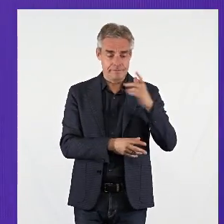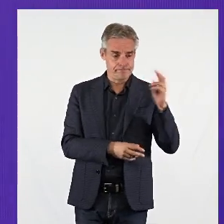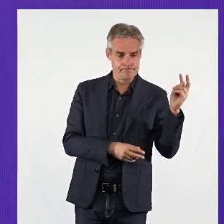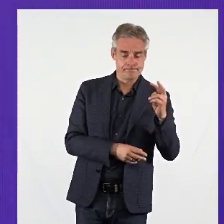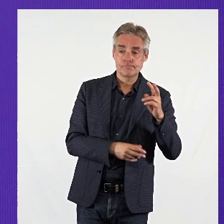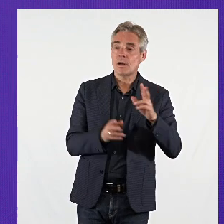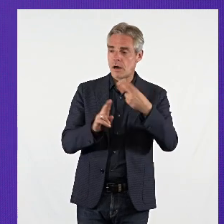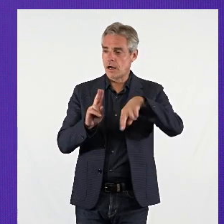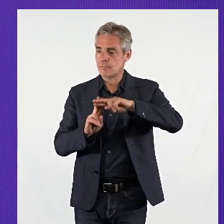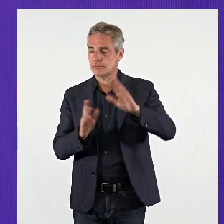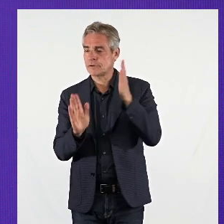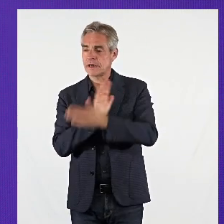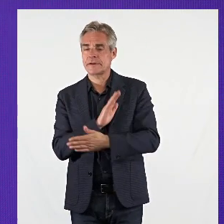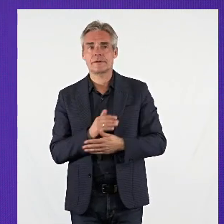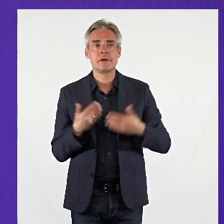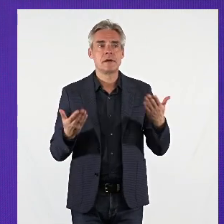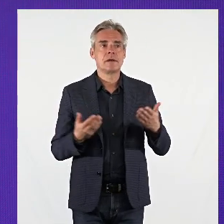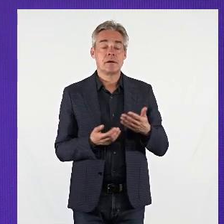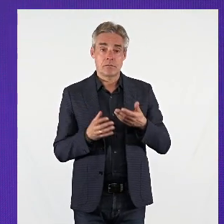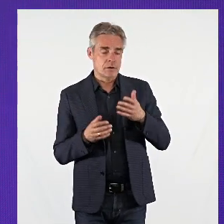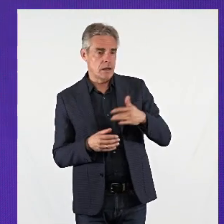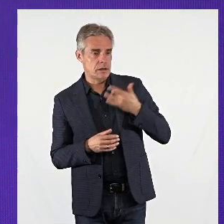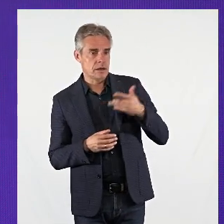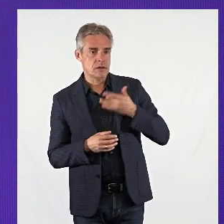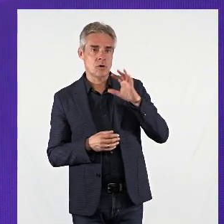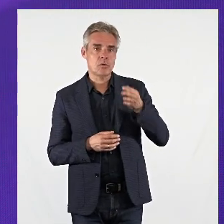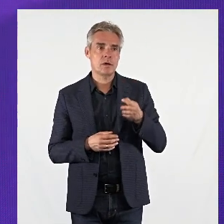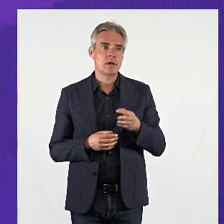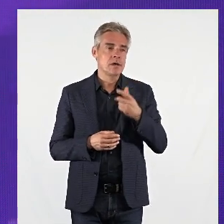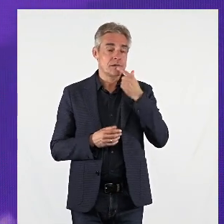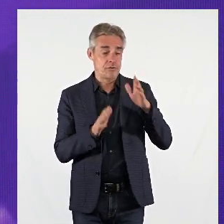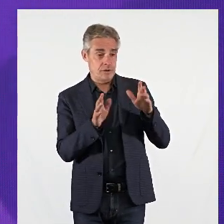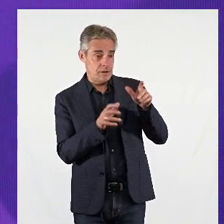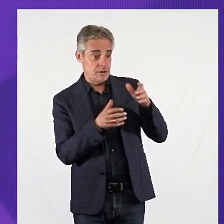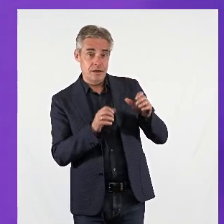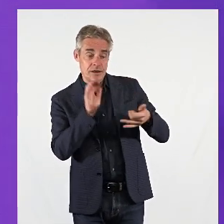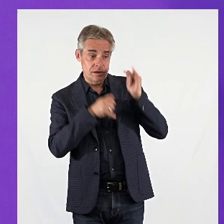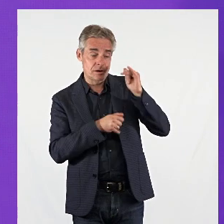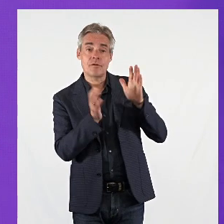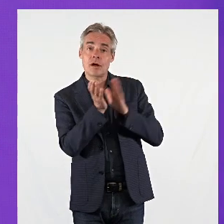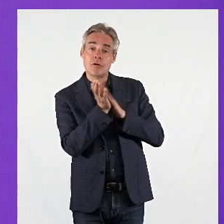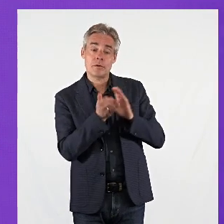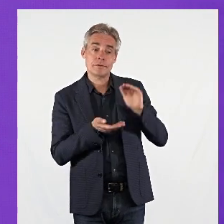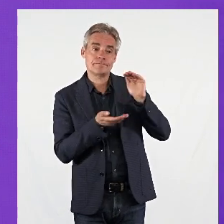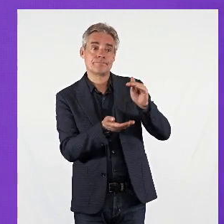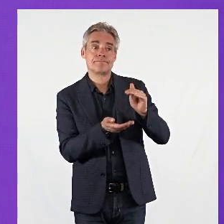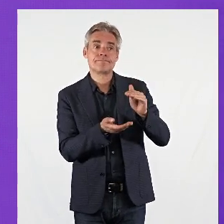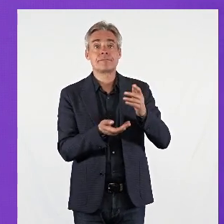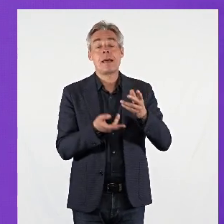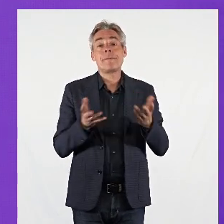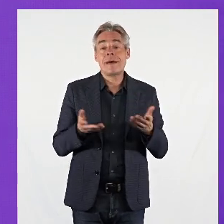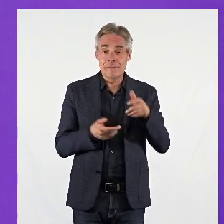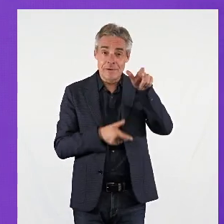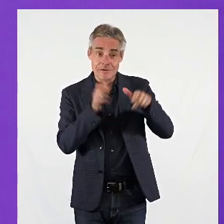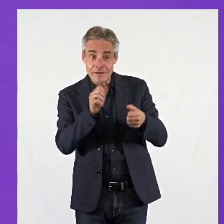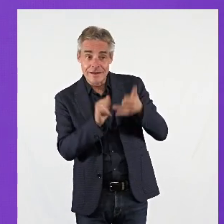répondre. Donc l'initiative est tout à fait intéressante, c'est de récompenser ceux qui prennent des initiatives. Mais hélas, ce n'est pas nécessairement ceux qui prennent des